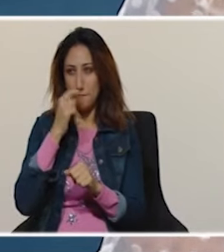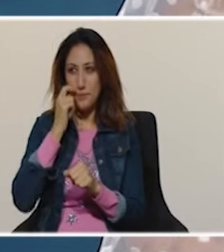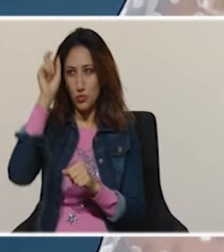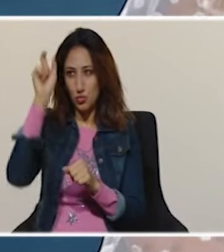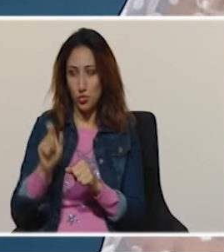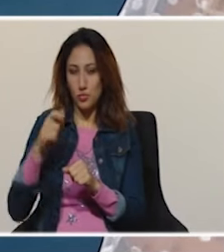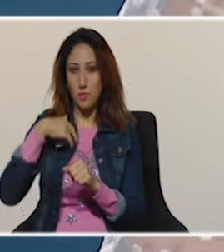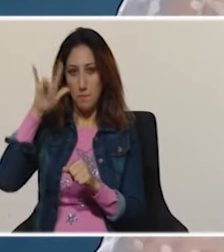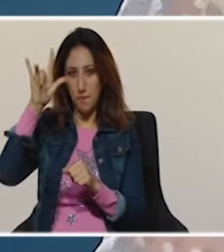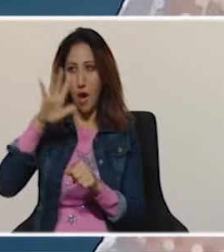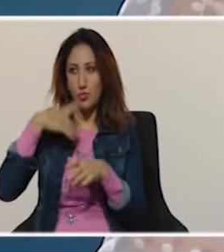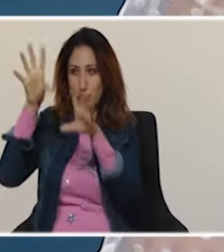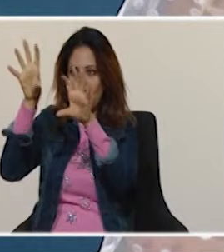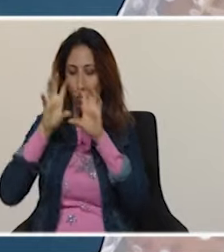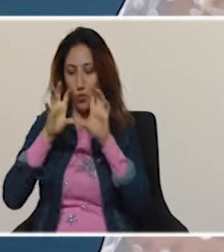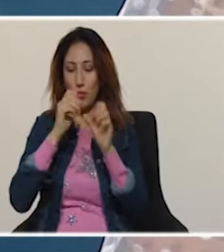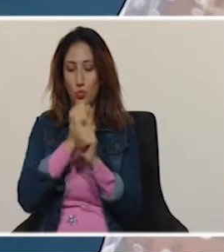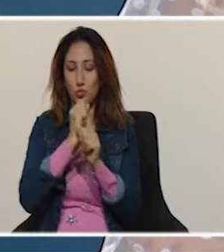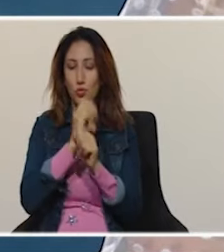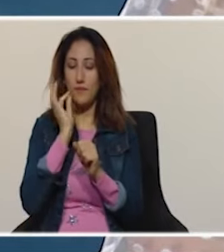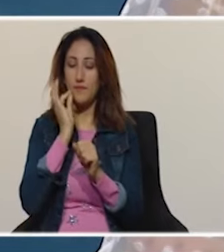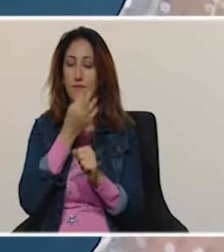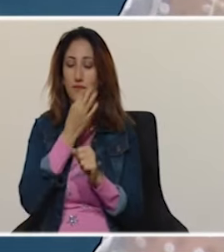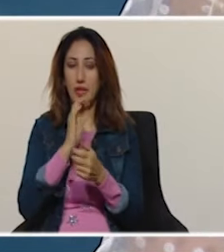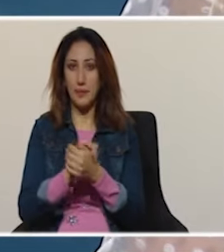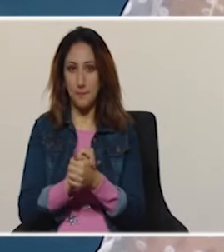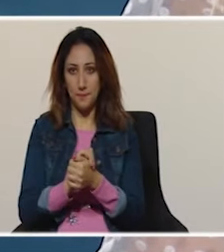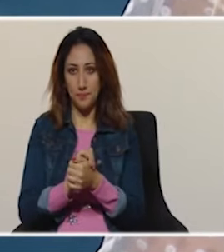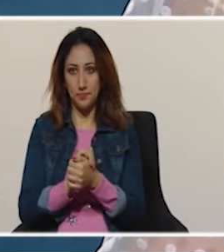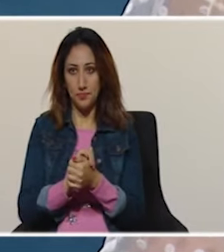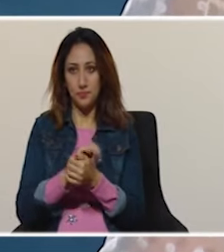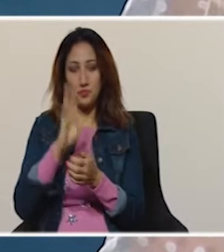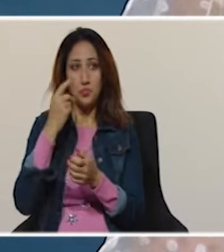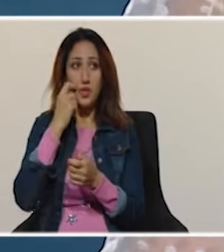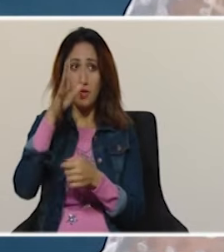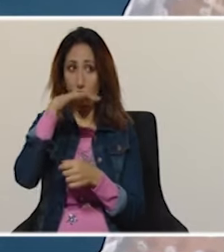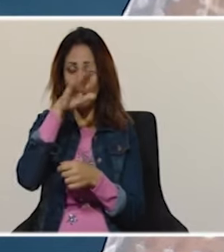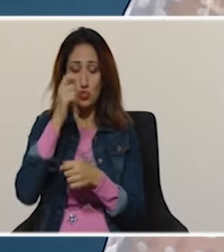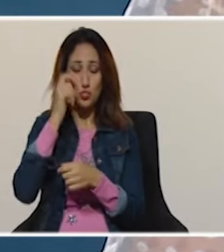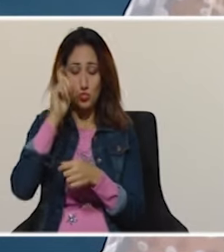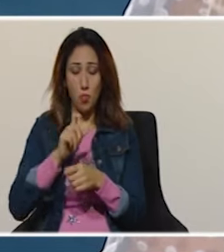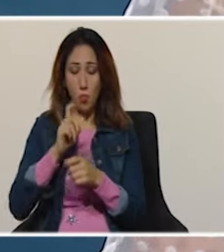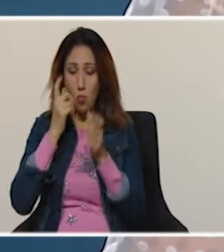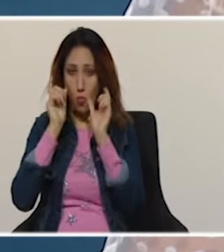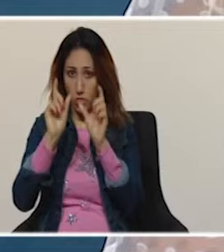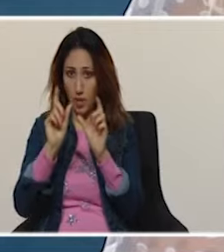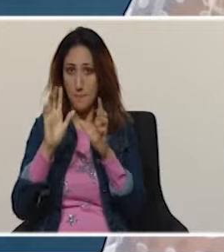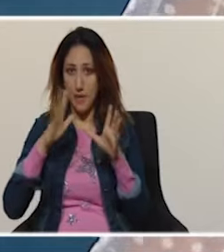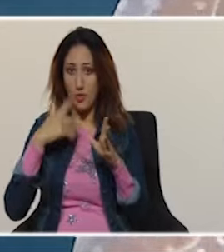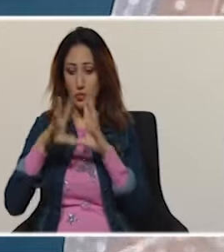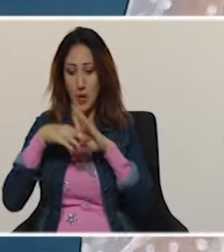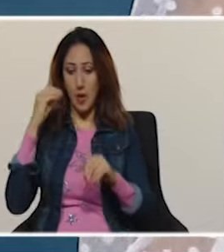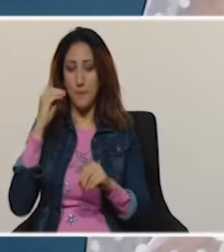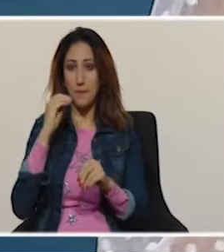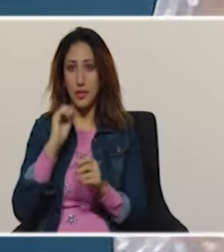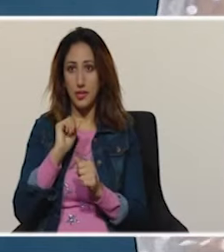لألا، وأتمنى يعني يكون في بروديوسر مهتم يعمل هذا الشيء. لازم ينعمل شيء عن داليدا، كونها